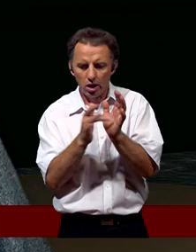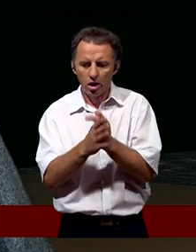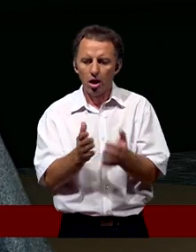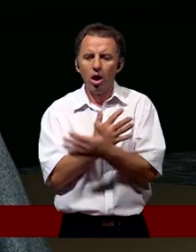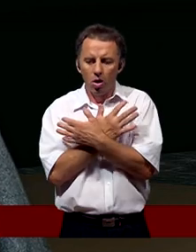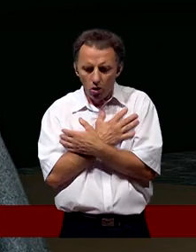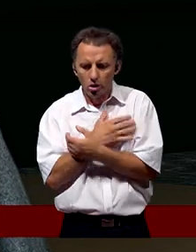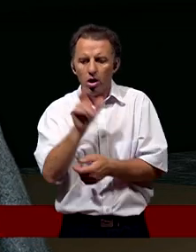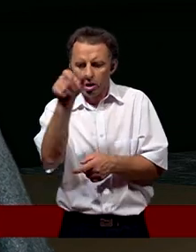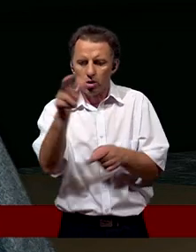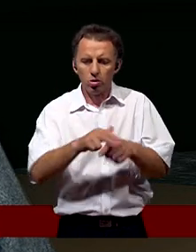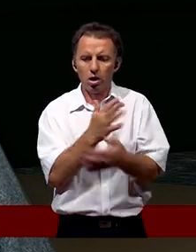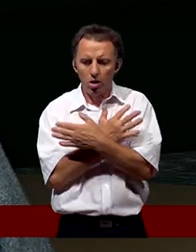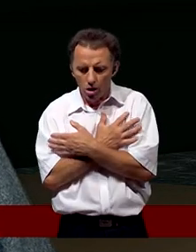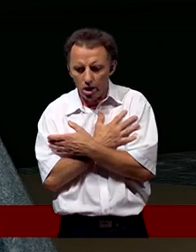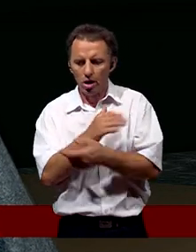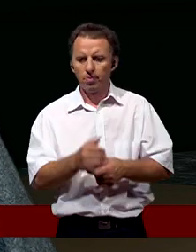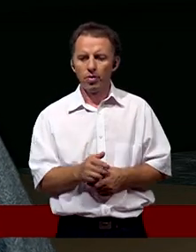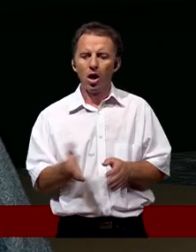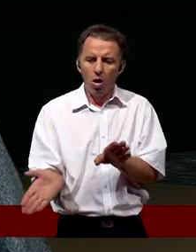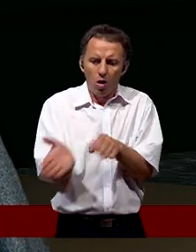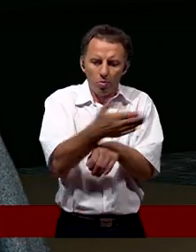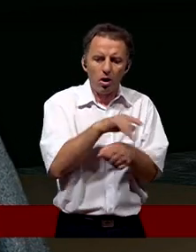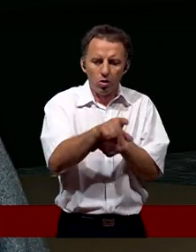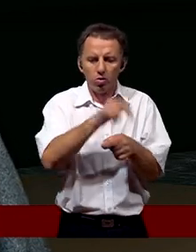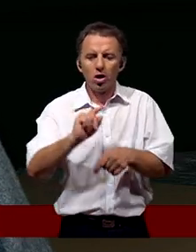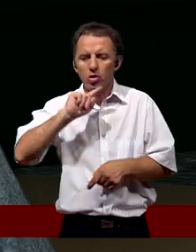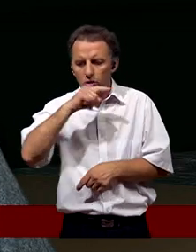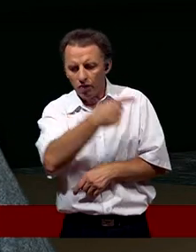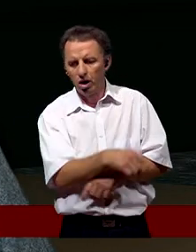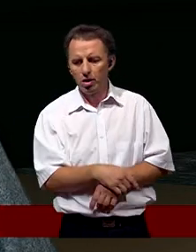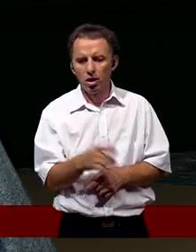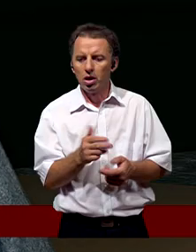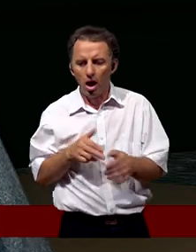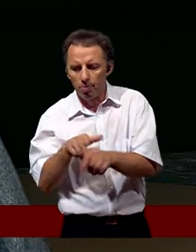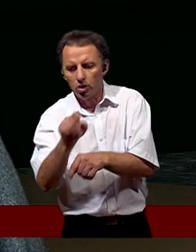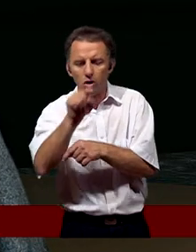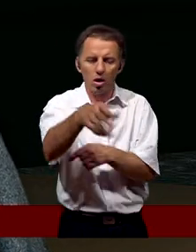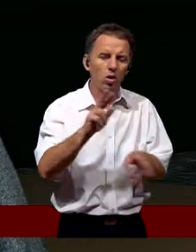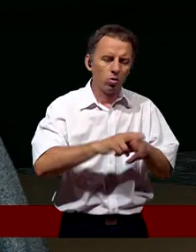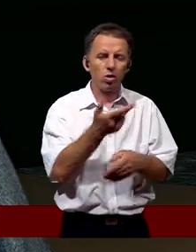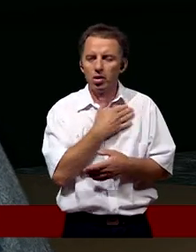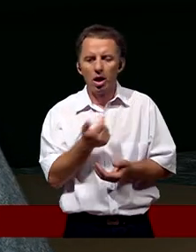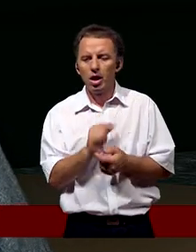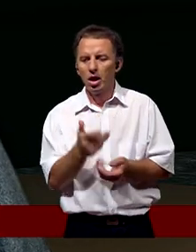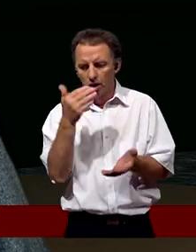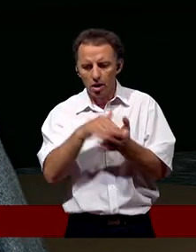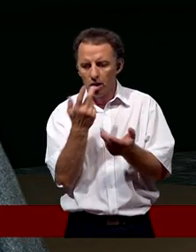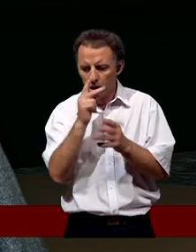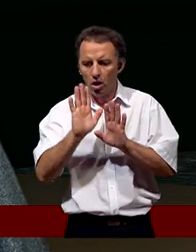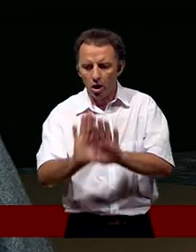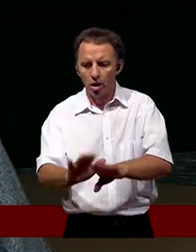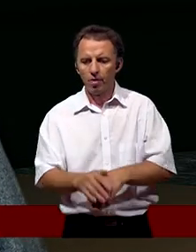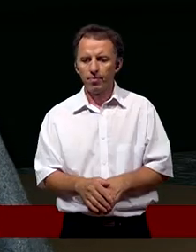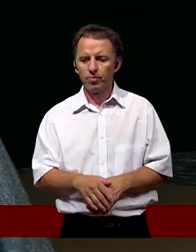zachowania. Kochaj tych, którzy cię kochają. Omijaj tych, którzy cię krzywdzą. Nie podchodź do tych, którzy nie mają ci nic do